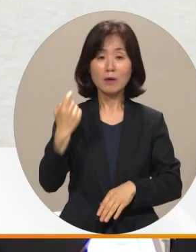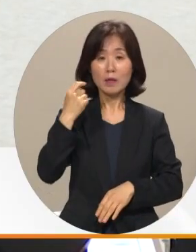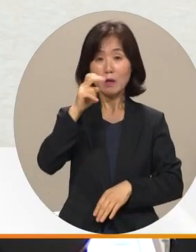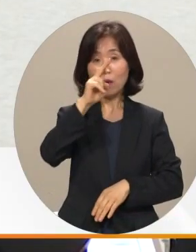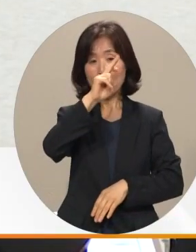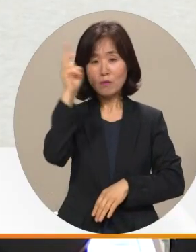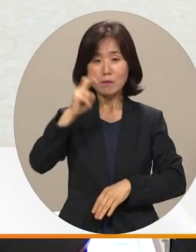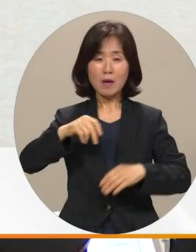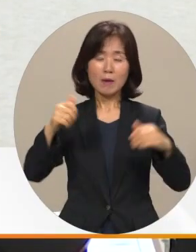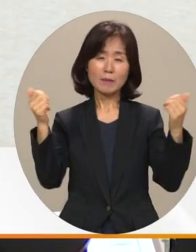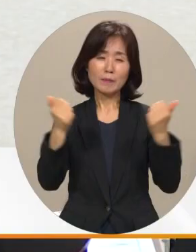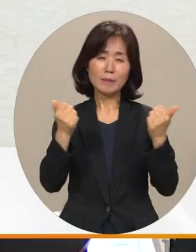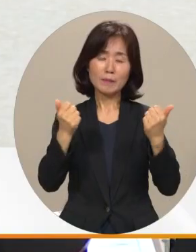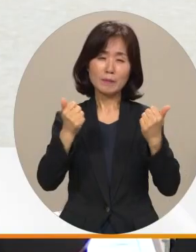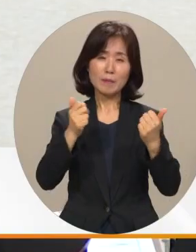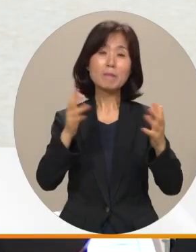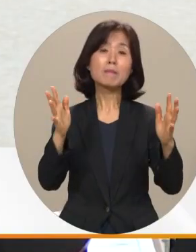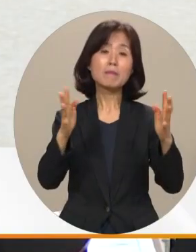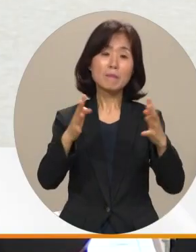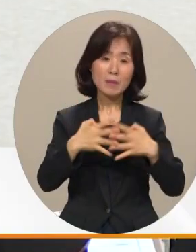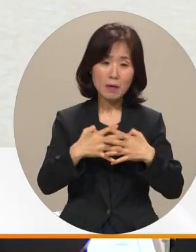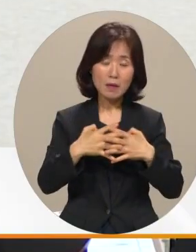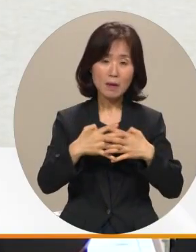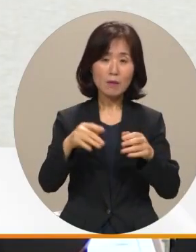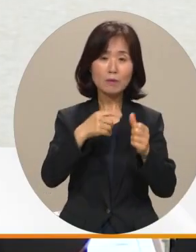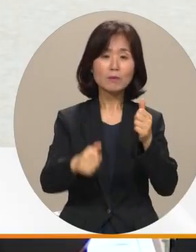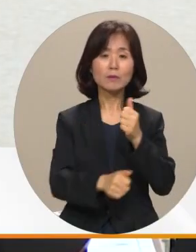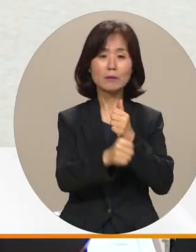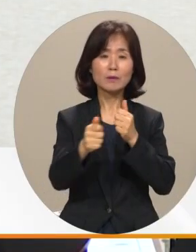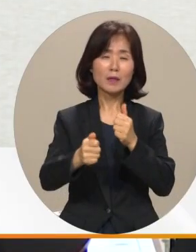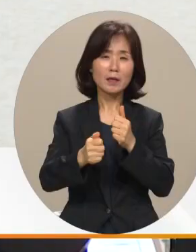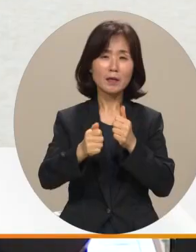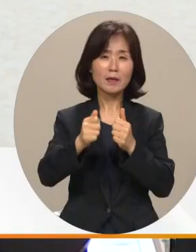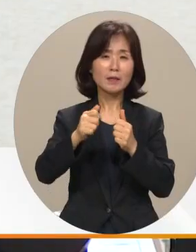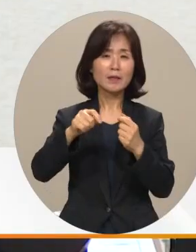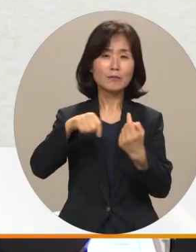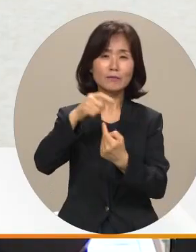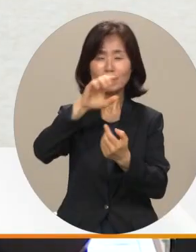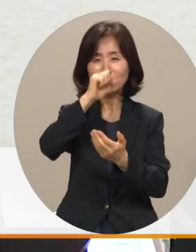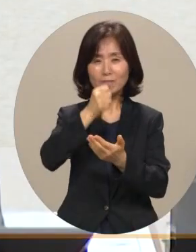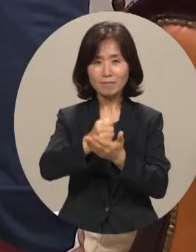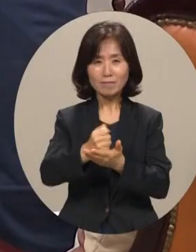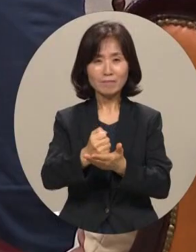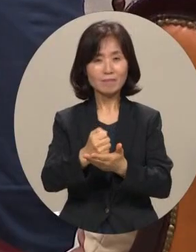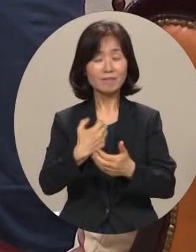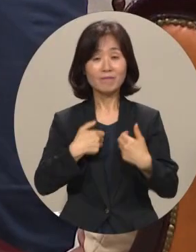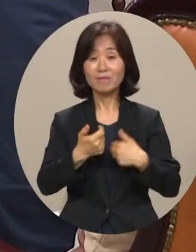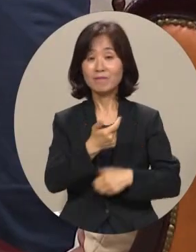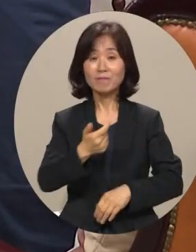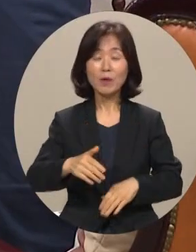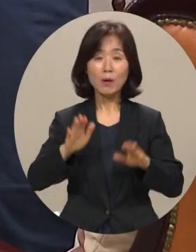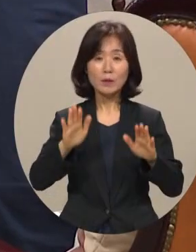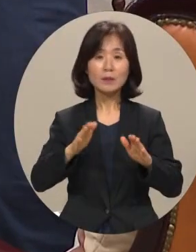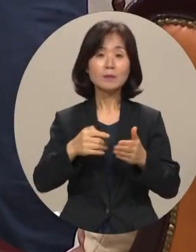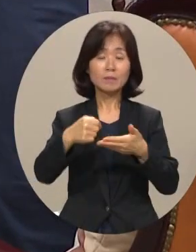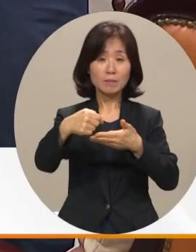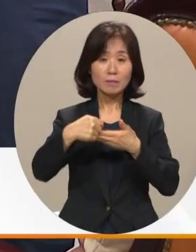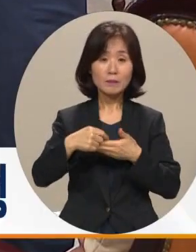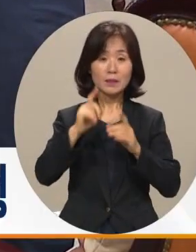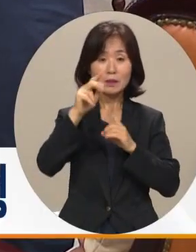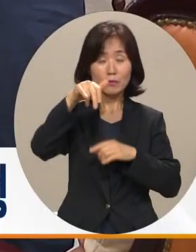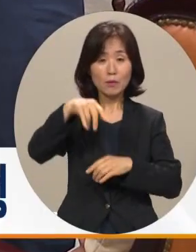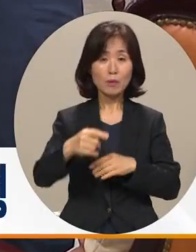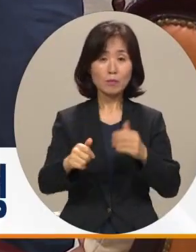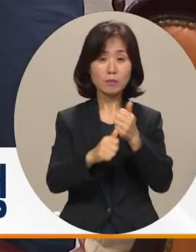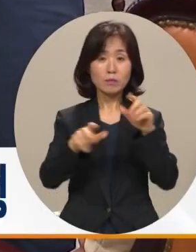교육위원회가 정상적으로 가동되게 돼서 매우 뜻깊게 생각합니다 오늘 현안 보원 이주부 총리가